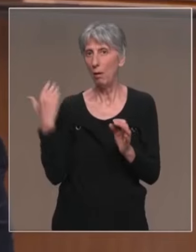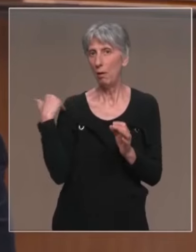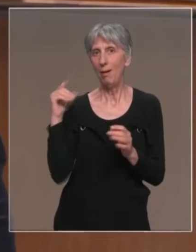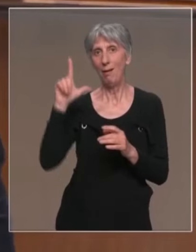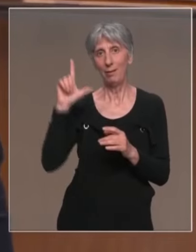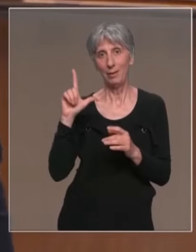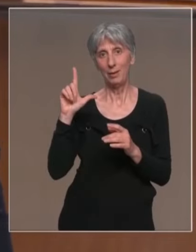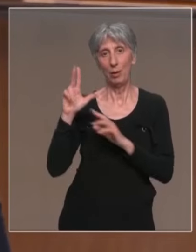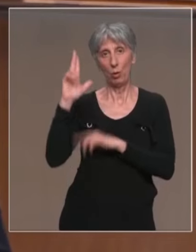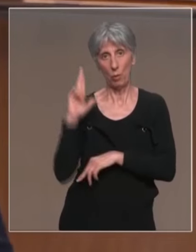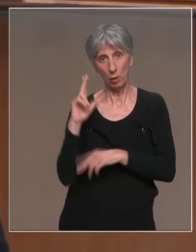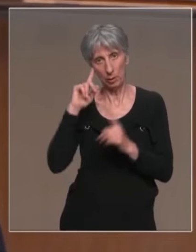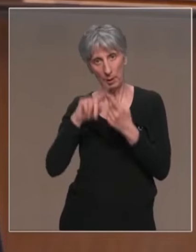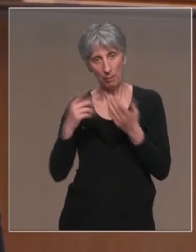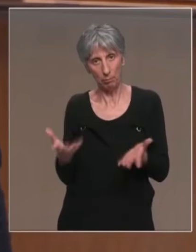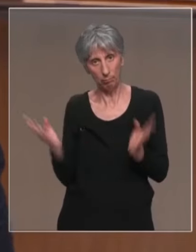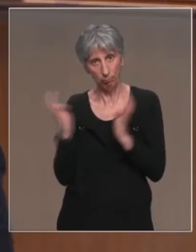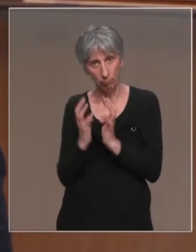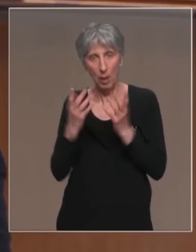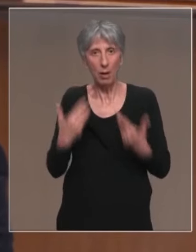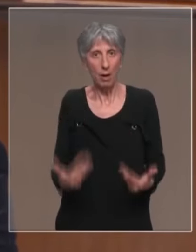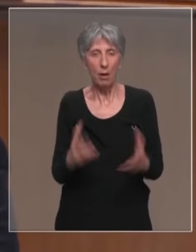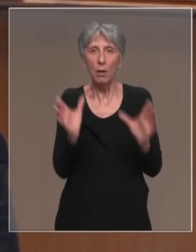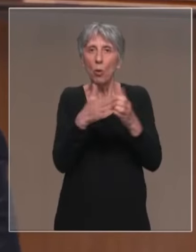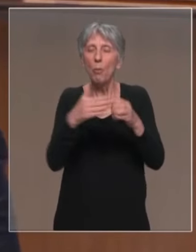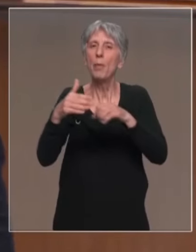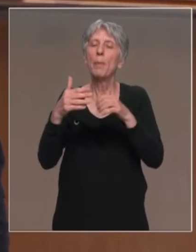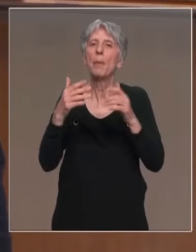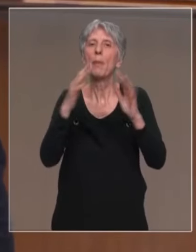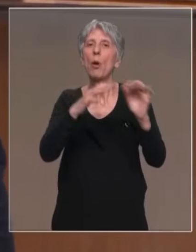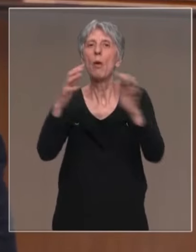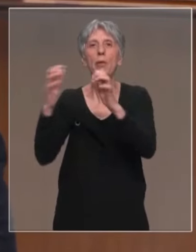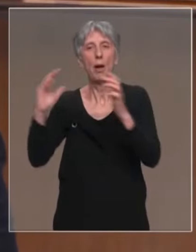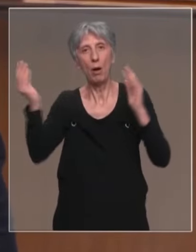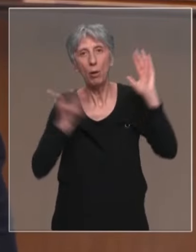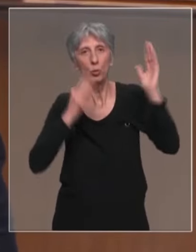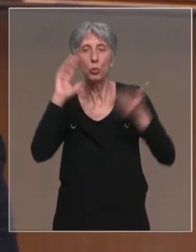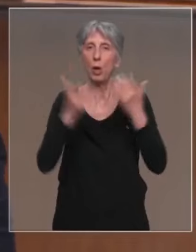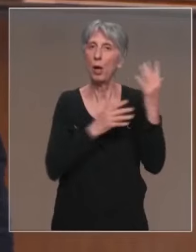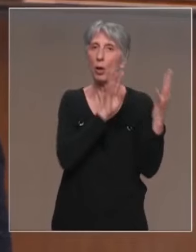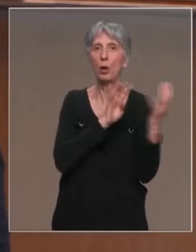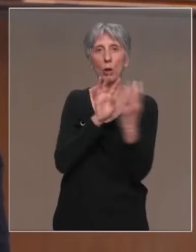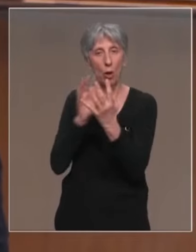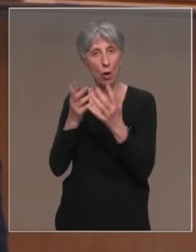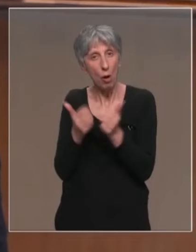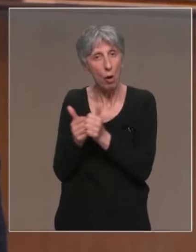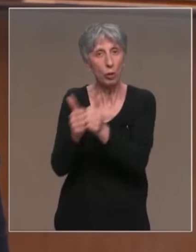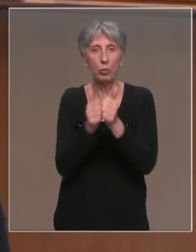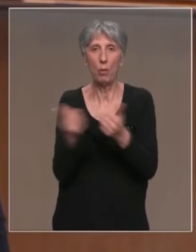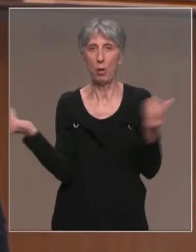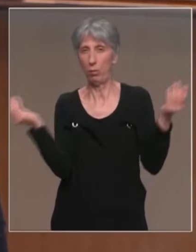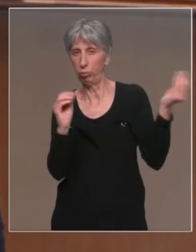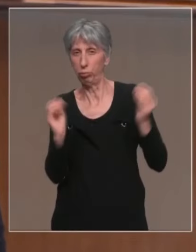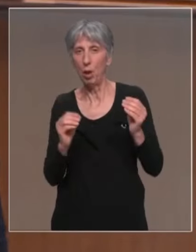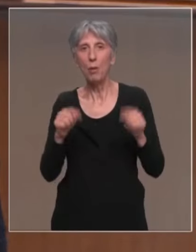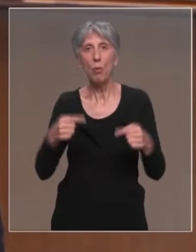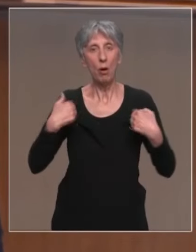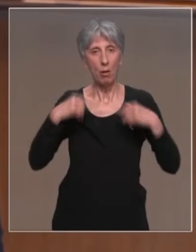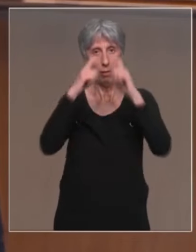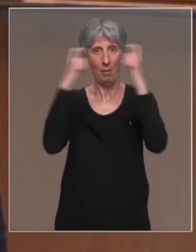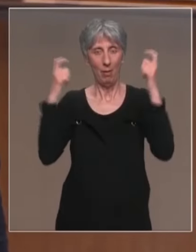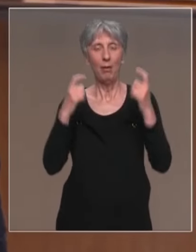ensemble à évoquer le sujet. Je reçois actuellement l'ensemble des groupes parlementaires pour co-construire ensemble sur le sujet. Monsieur le député, j'ai été parlementaire moi-même pendant